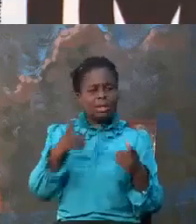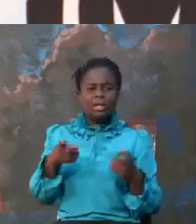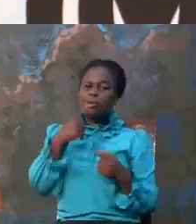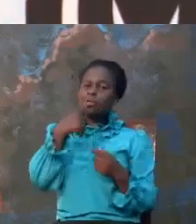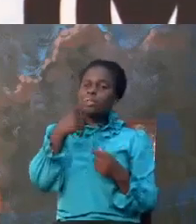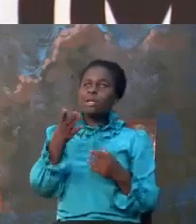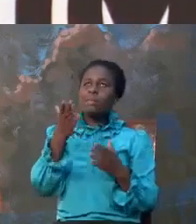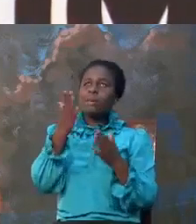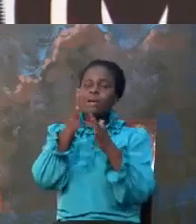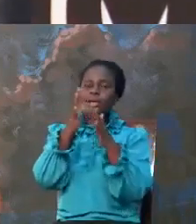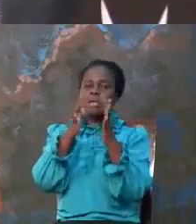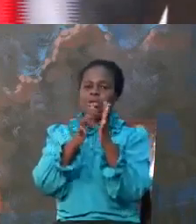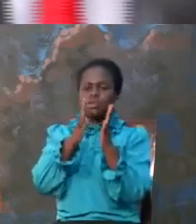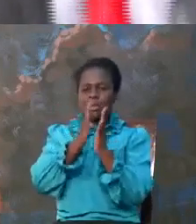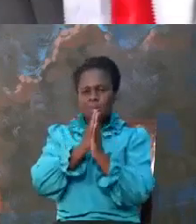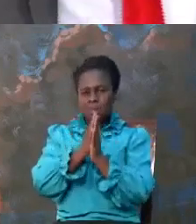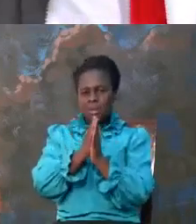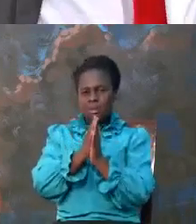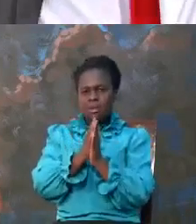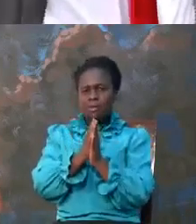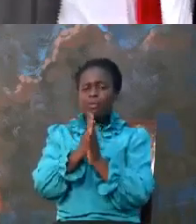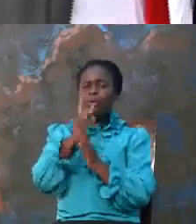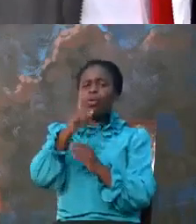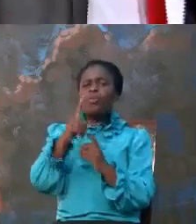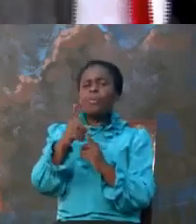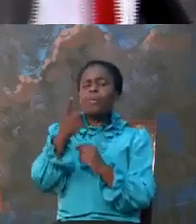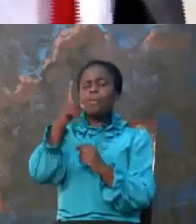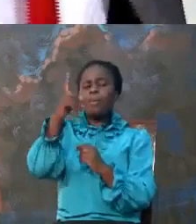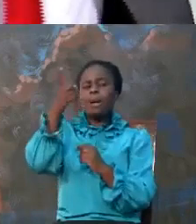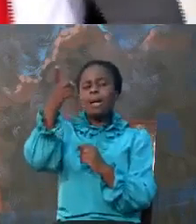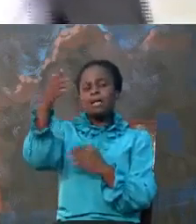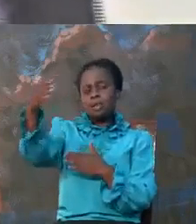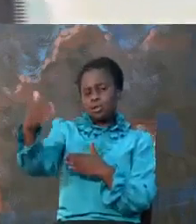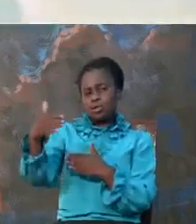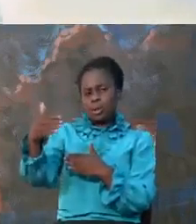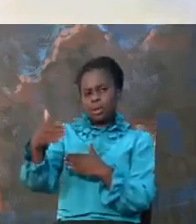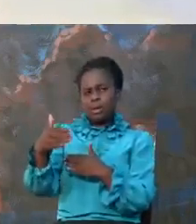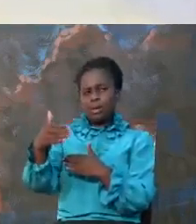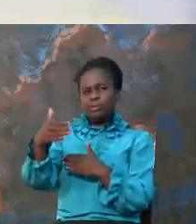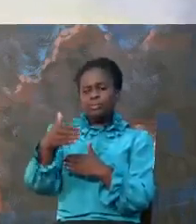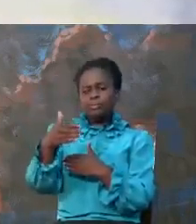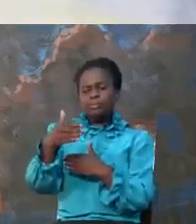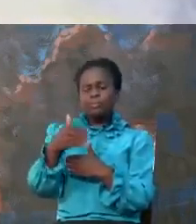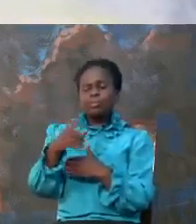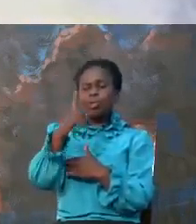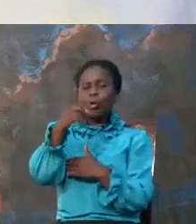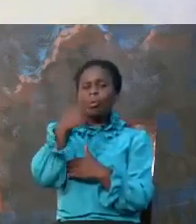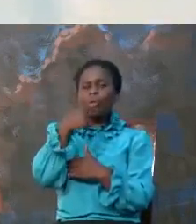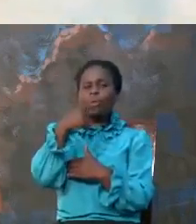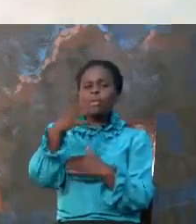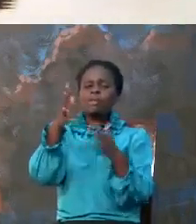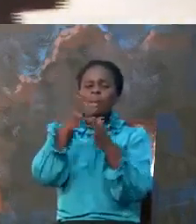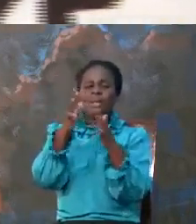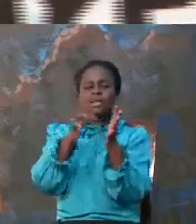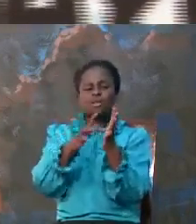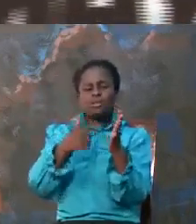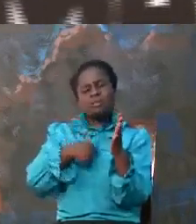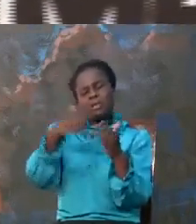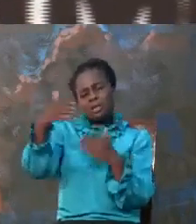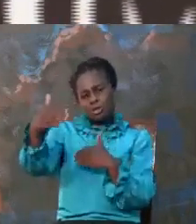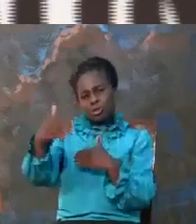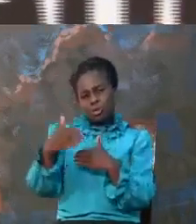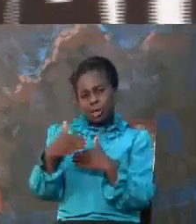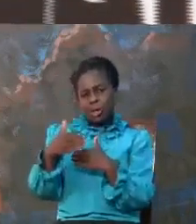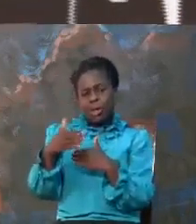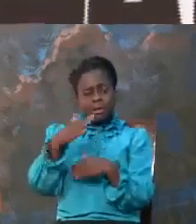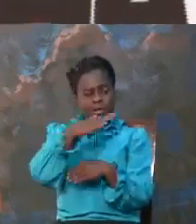asante? Na unatamani kufanya hivyo. Uko kwa mbali kwa mara nyingine, sogea popote ulipo. Wale wako karibu sema Yesu, ninasogea. Kwa mara nyingine